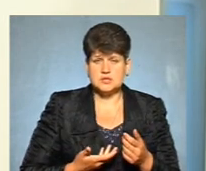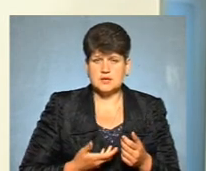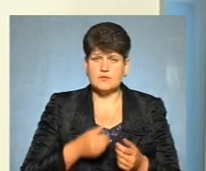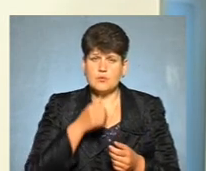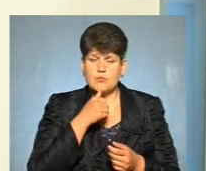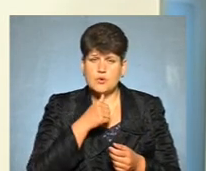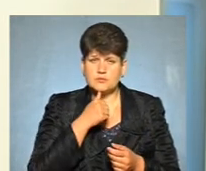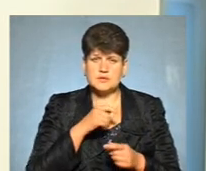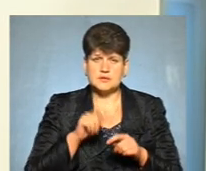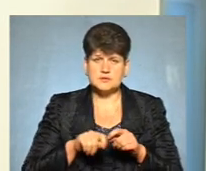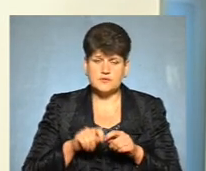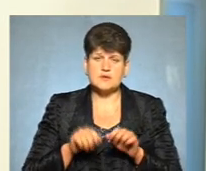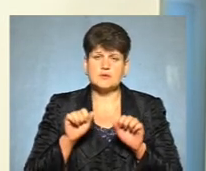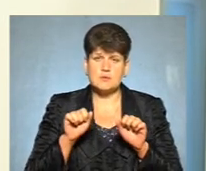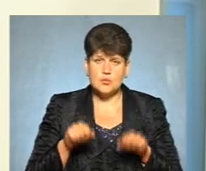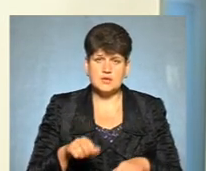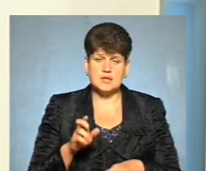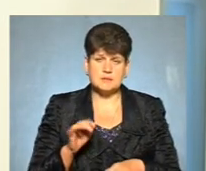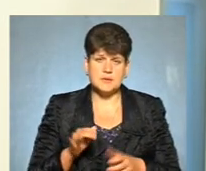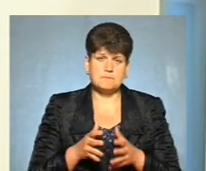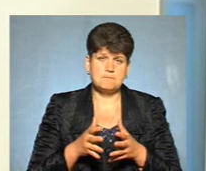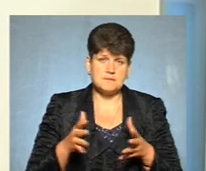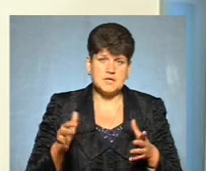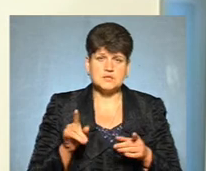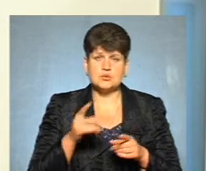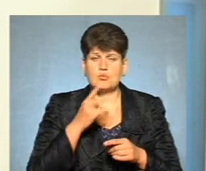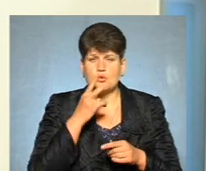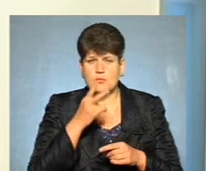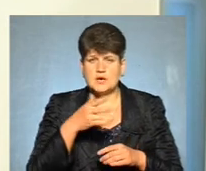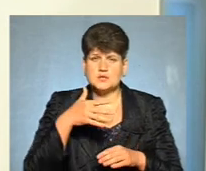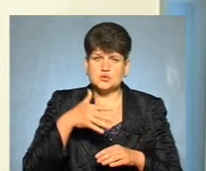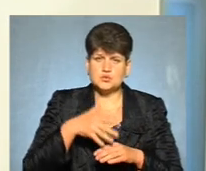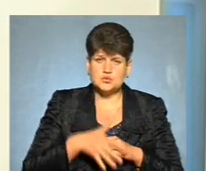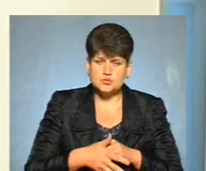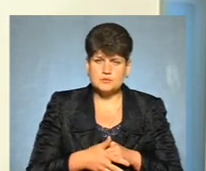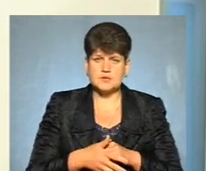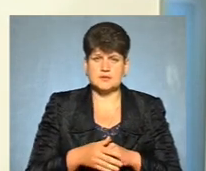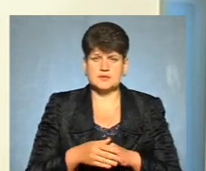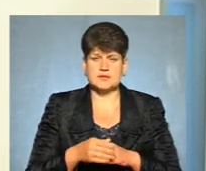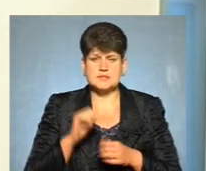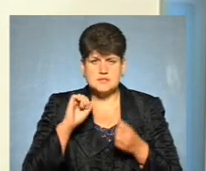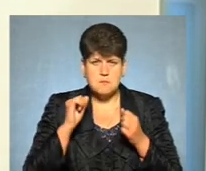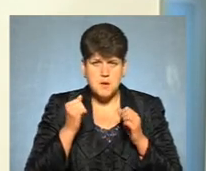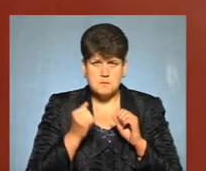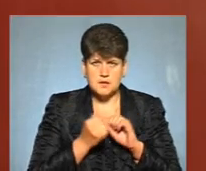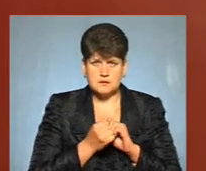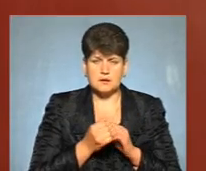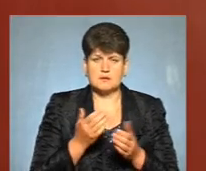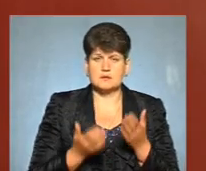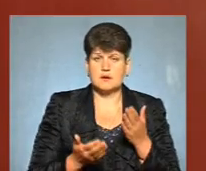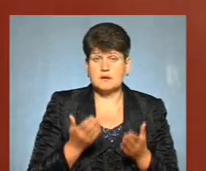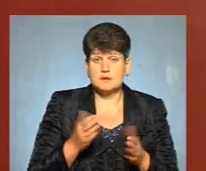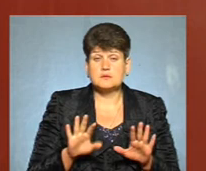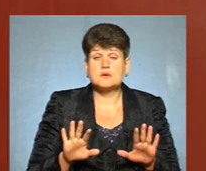час пробного тестування вони могли б набагато більше чого побачити, зрозуміти, усвідомити і запам'ятати. Але, ну,